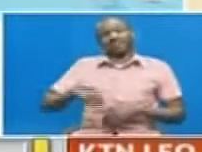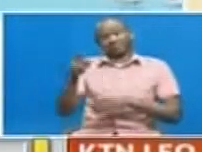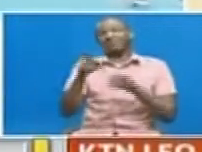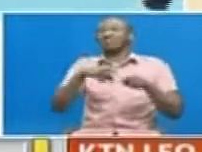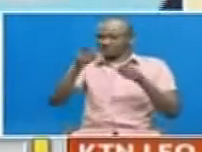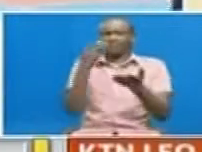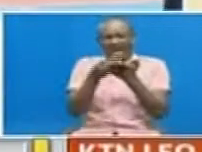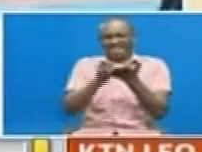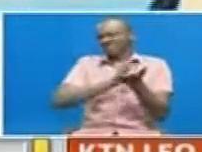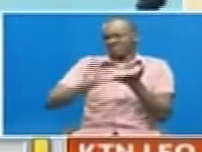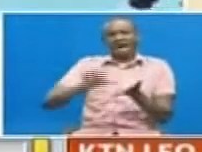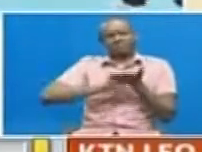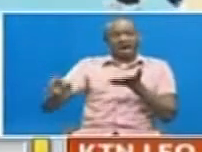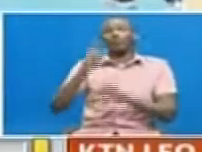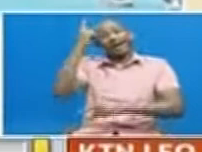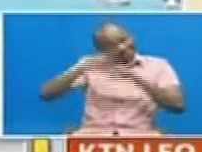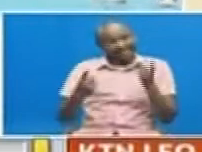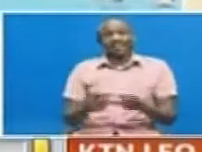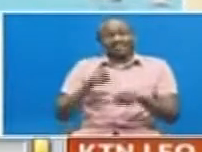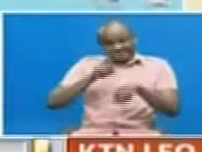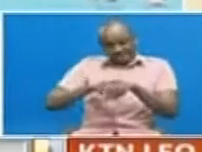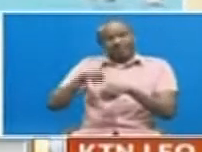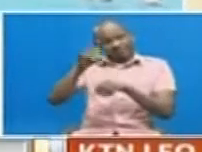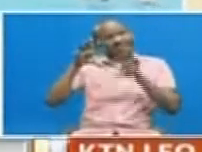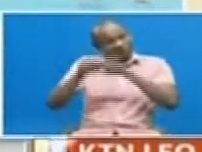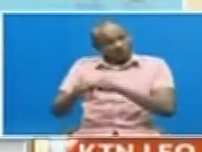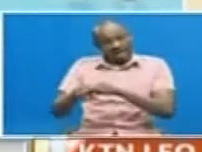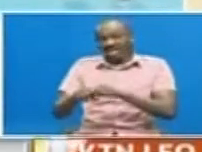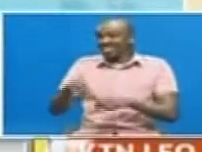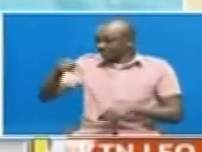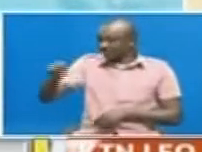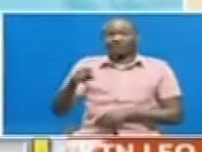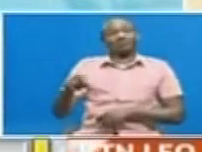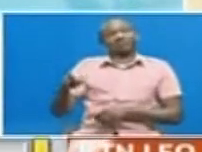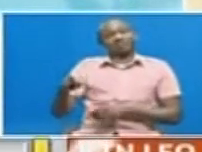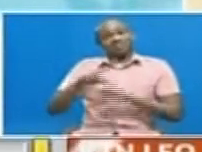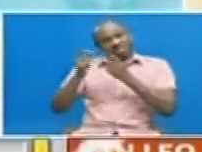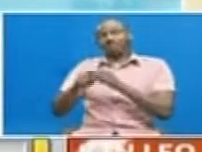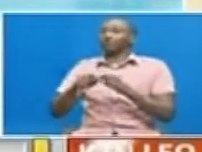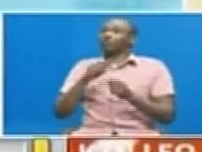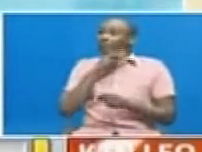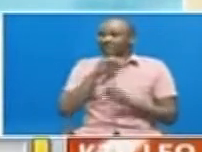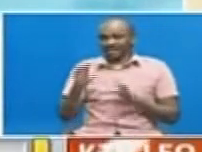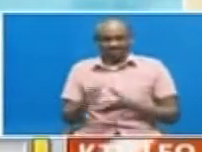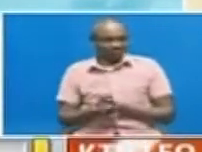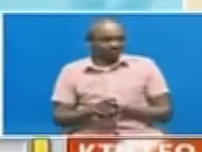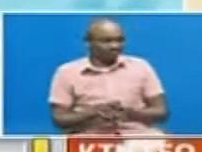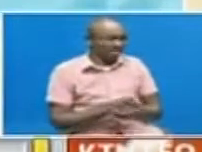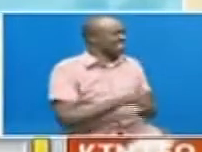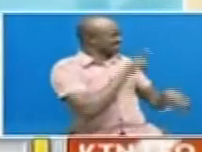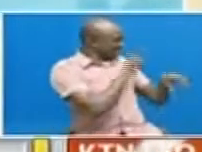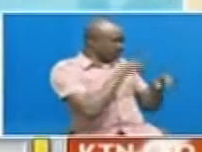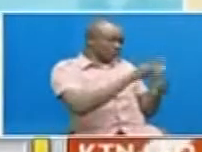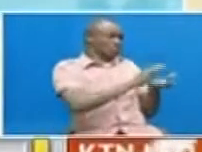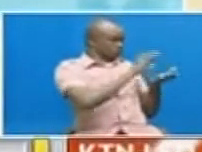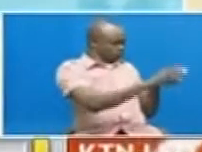na kwa muda wa mwaka mmoja tangu wawaje wachezaji hawajalalamika. Bila shaka ukiwekeza lazima uangalie kisha kwamba timu ile